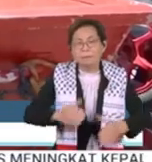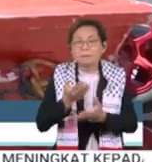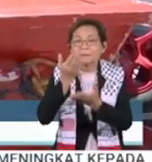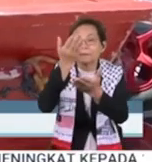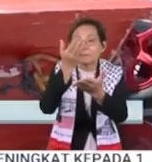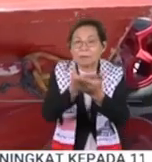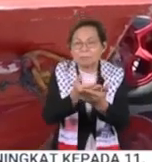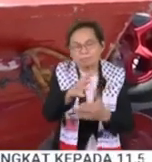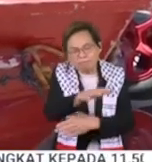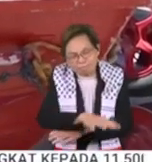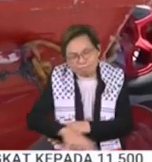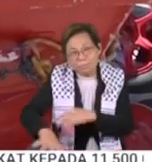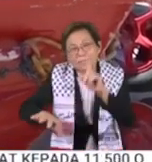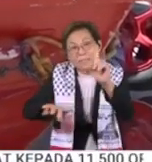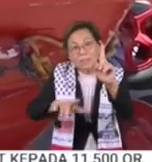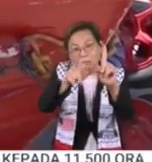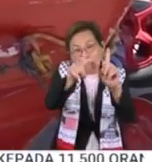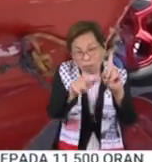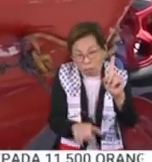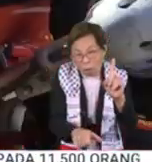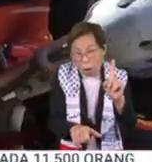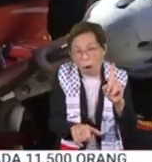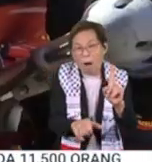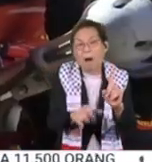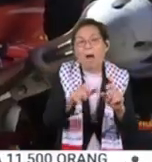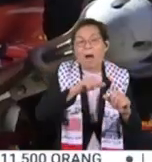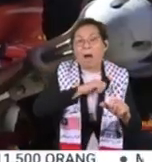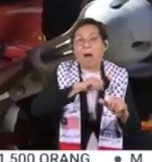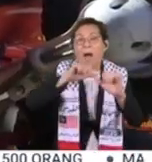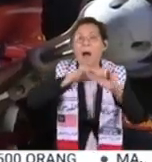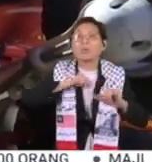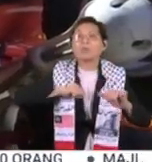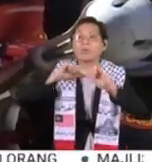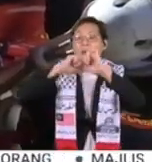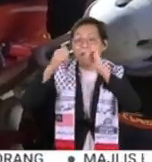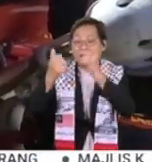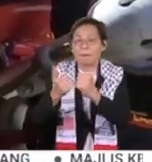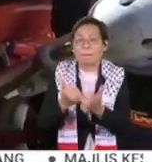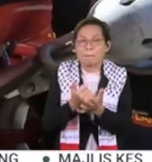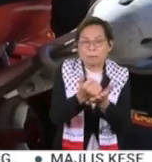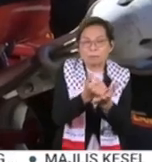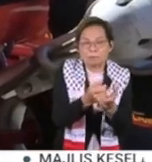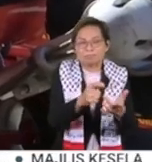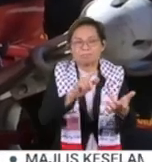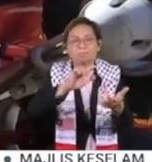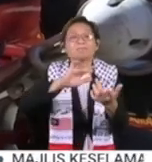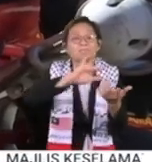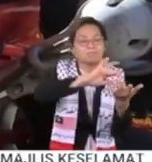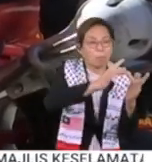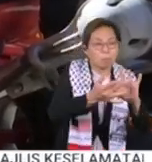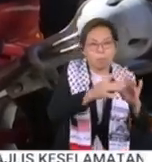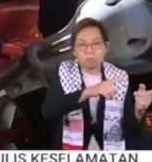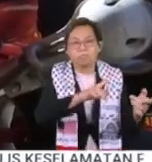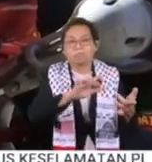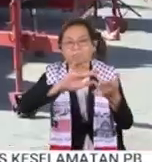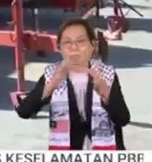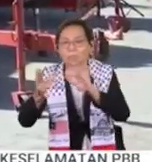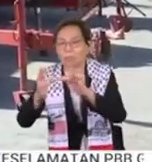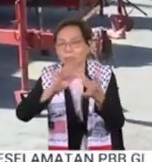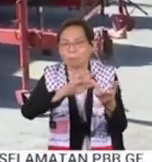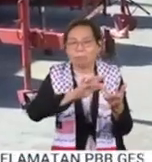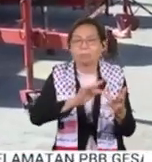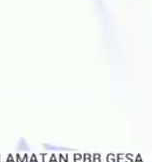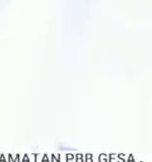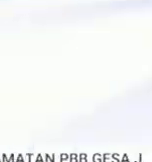menyarankan supaya sekurang-kurangnya seorang anggota agensi penyelamat terlibat bagi membantu penyelarasan pergerakan.